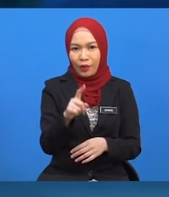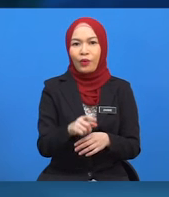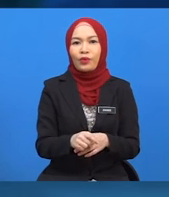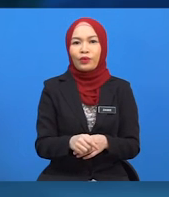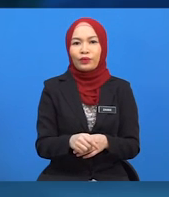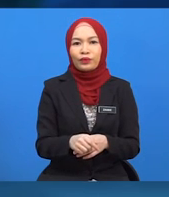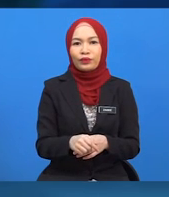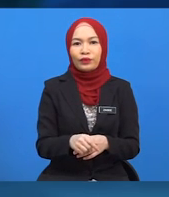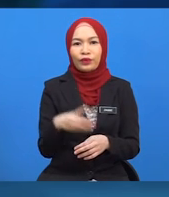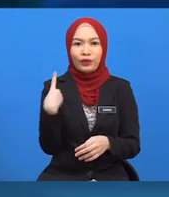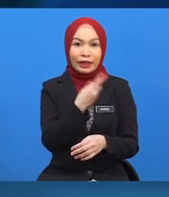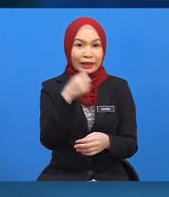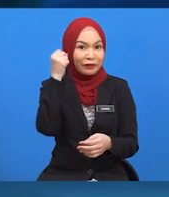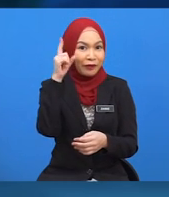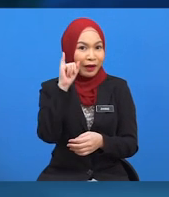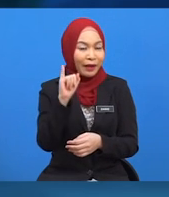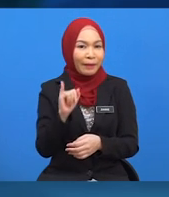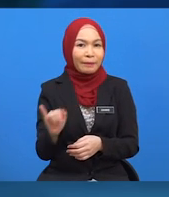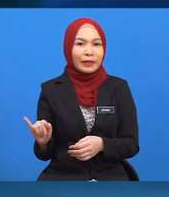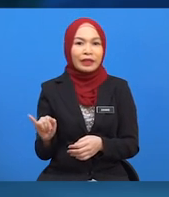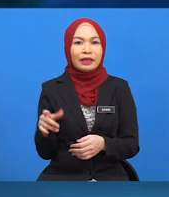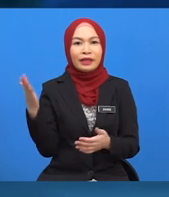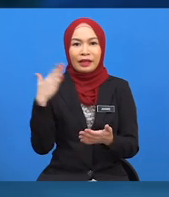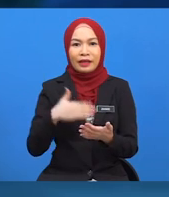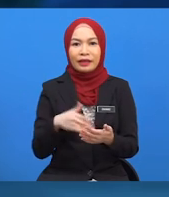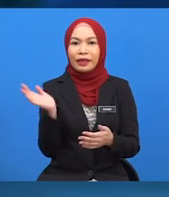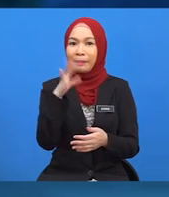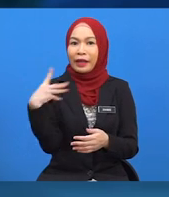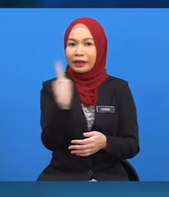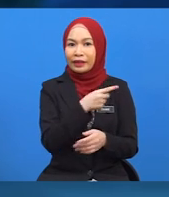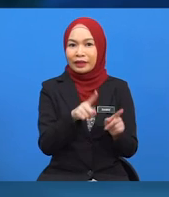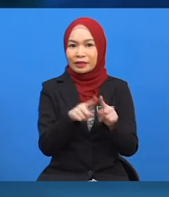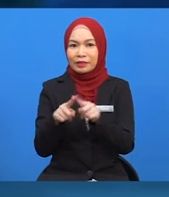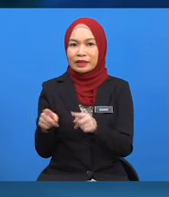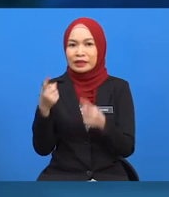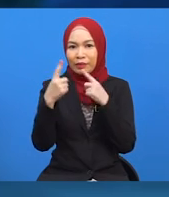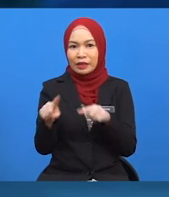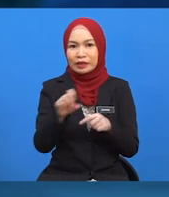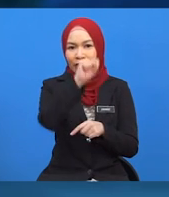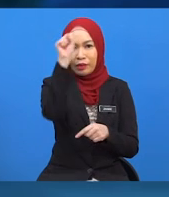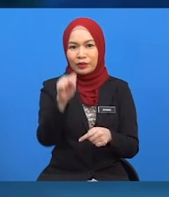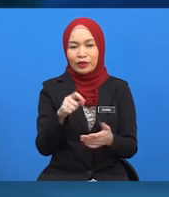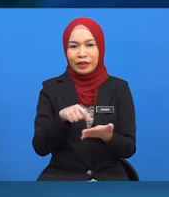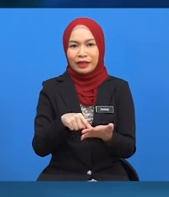ini, marilah kita sama-sama menjawab latihan uji minda ini.